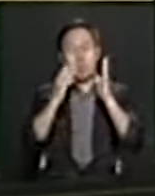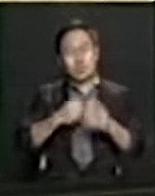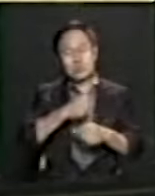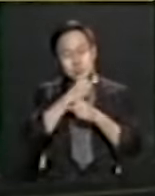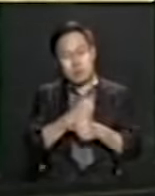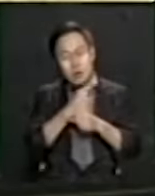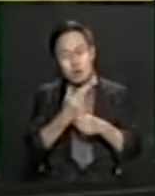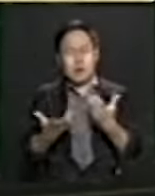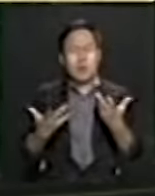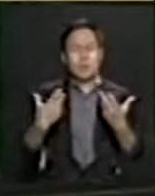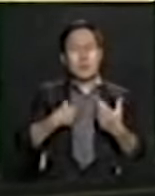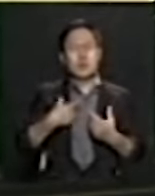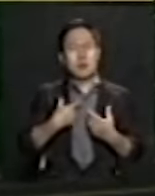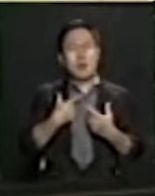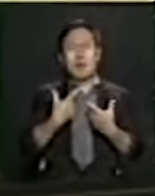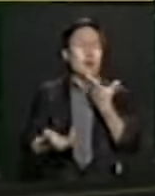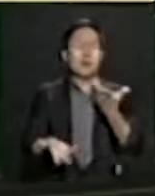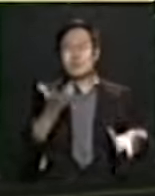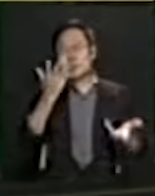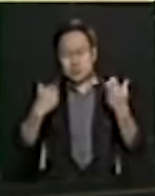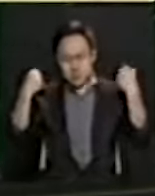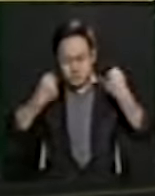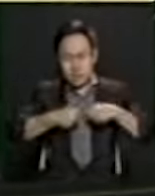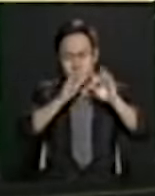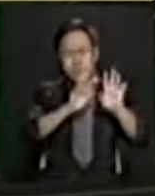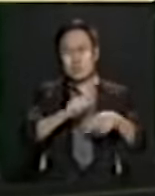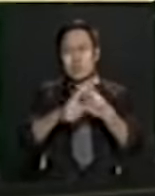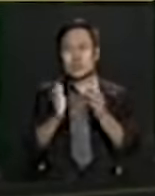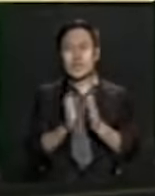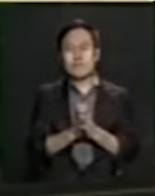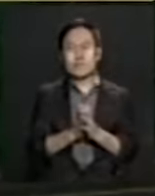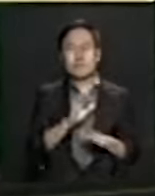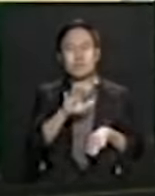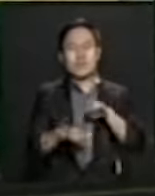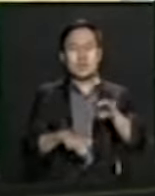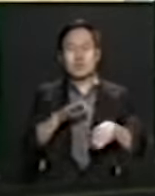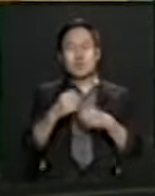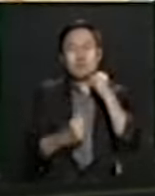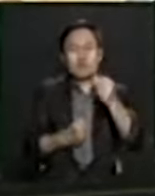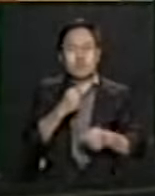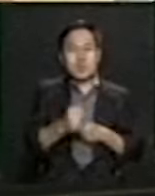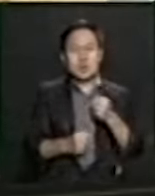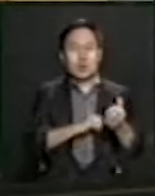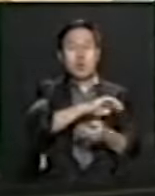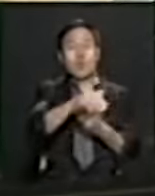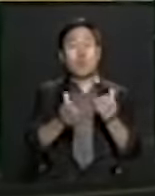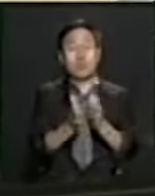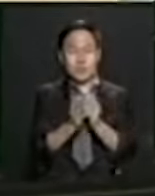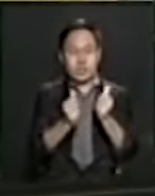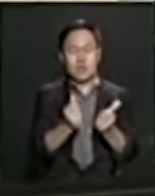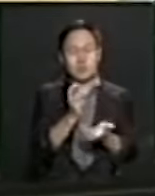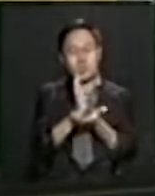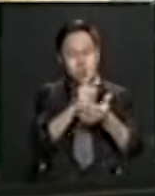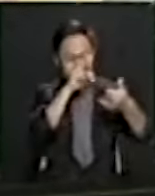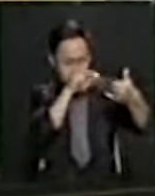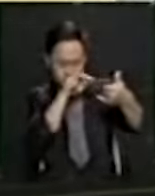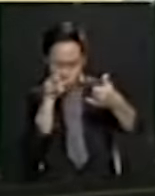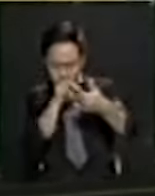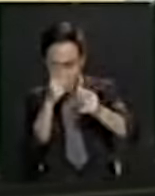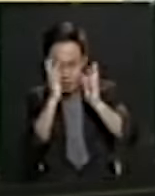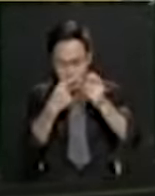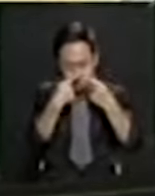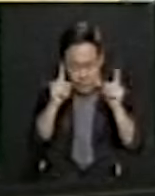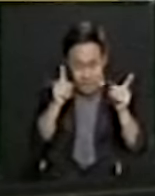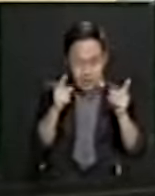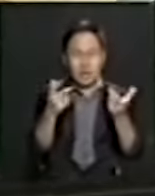แต่งเป็นอะไรตัวอะไรประหลาดประหลาดมาร่วมงาน แล้วก็มาเดินมาวิ่งได้เหมือนกัน นะฮะเดินวิ่งครับด้วยกันแล้วเราก็มีรางวัลให้กับนักวิ่งที่มาไกลจาก